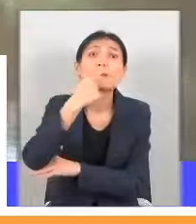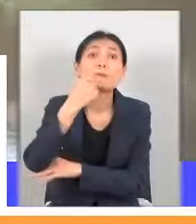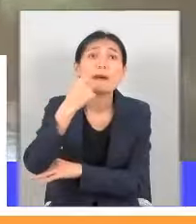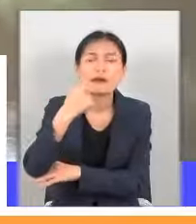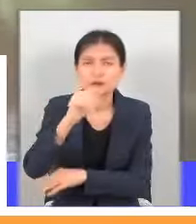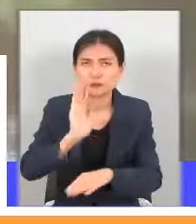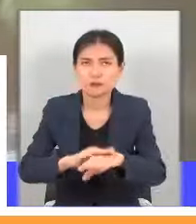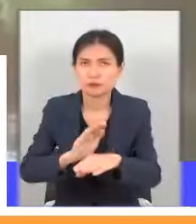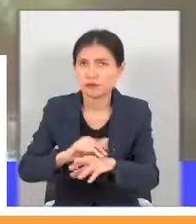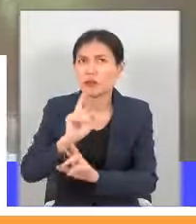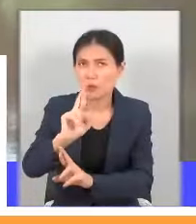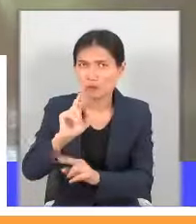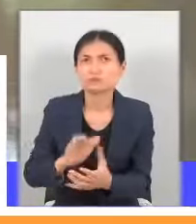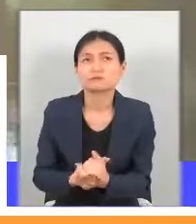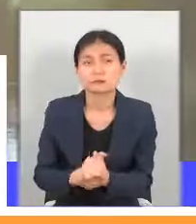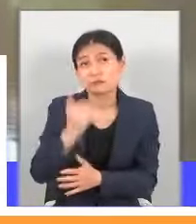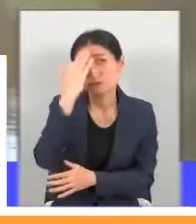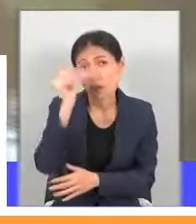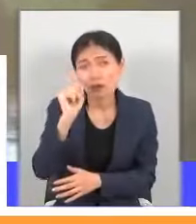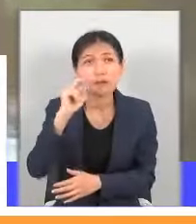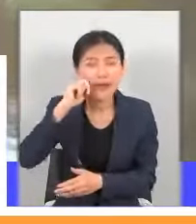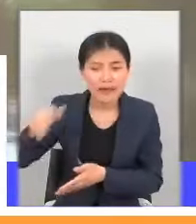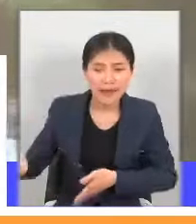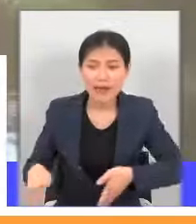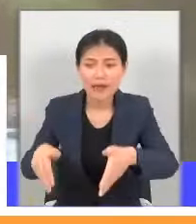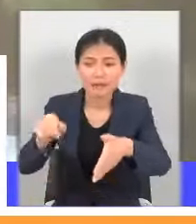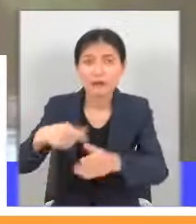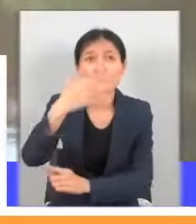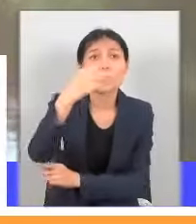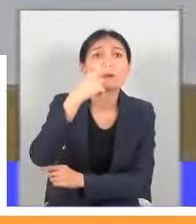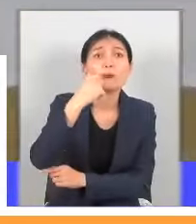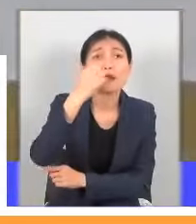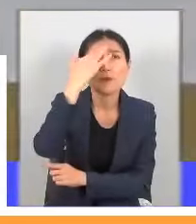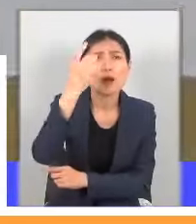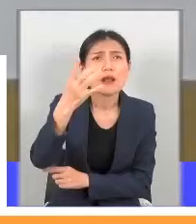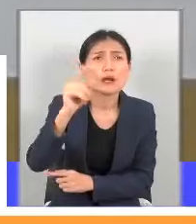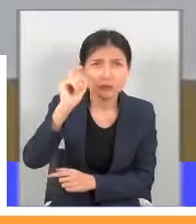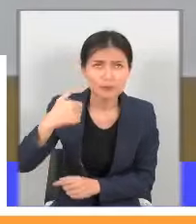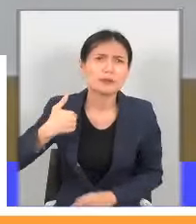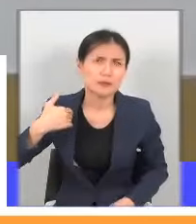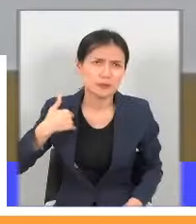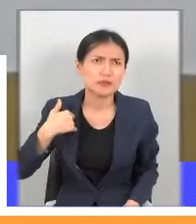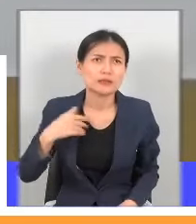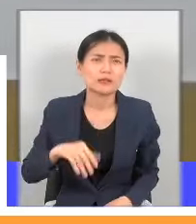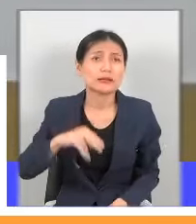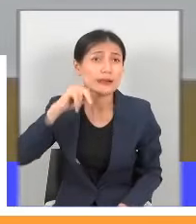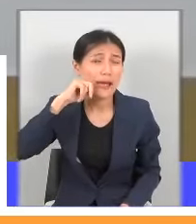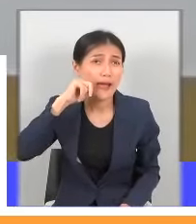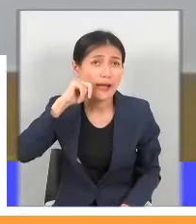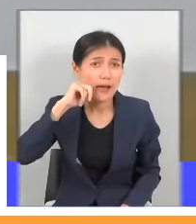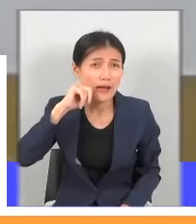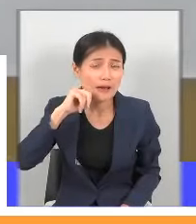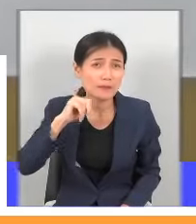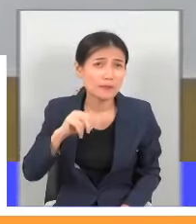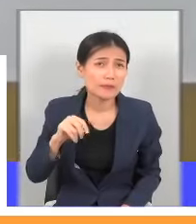ระวังกันหน่อยนะคะเพราะจุดนี้ที่เขาเอาธงแดงไปติดนะคะคือเขาบอกว่ายังต้องรับน้ำจากหนุมานก็คือแควหนุมาน